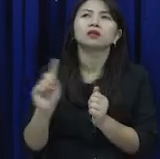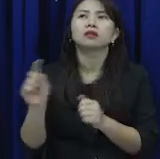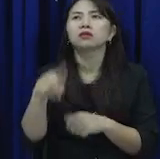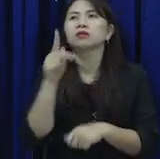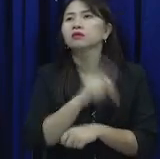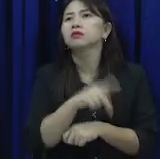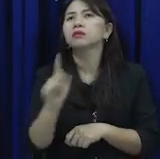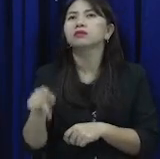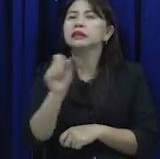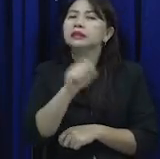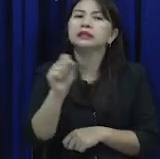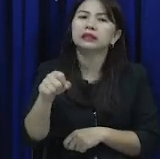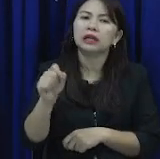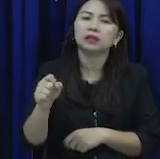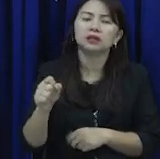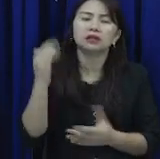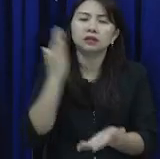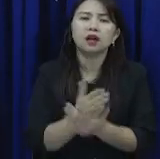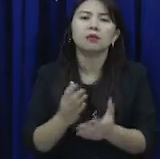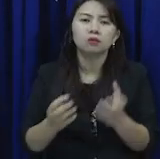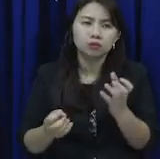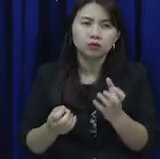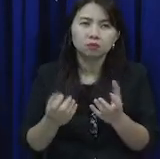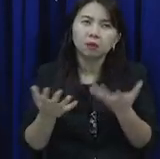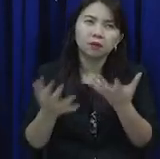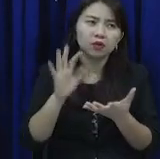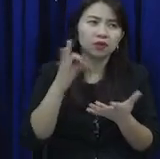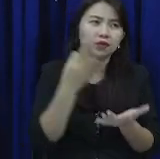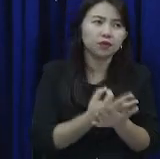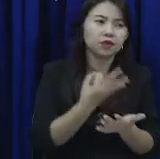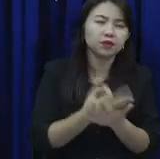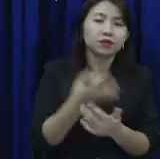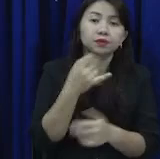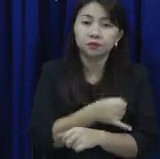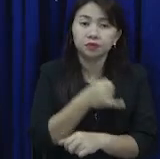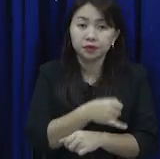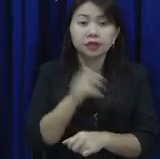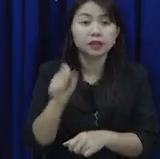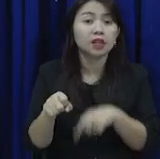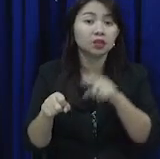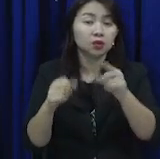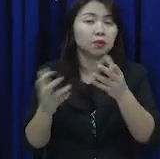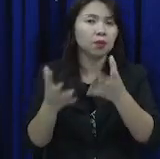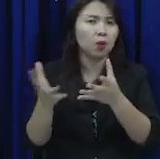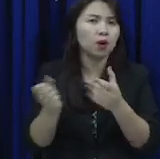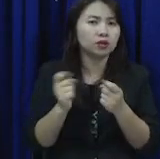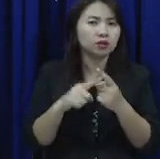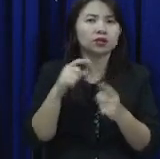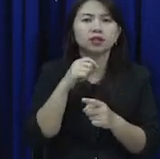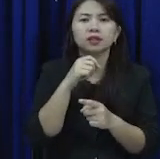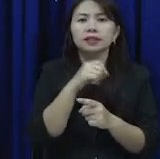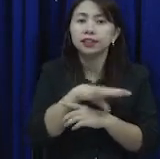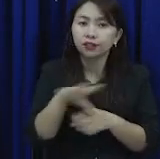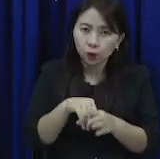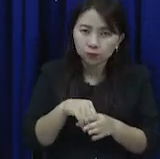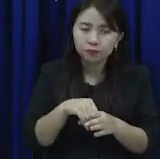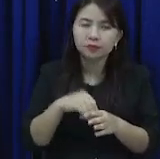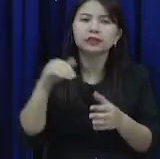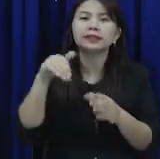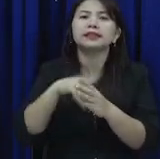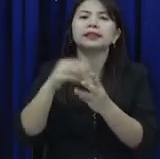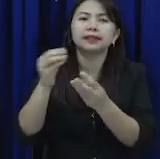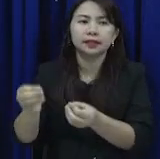macho ang aking financial investment gusto ko pa naman mag-in volve sa gawain ng panginoon macho yan hindi pupwede